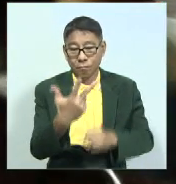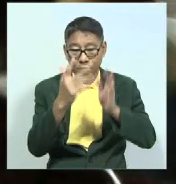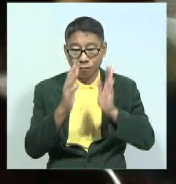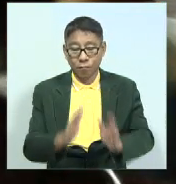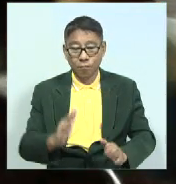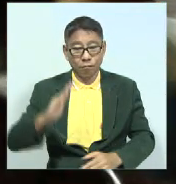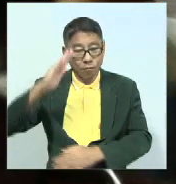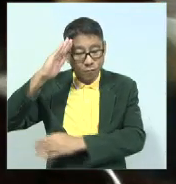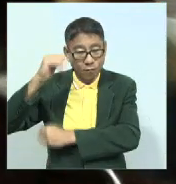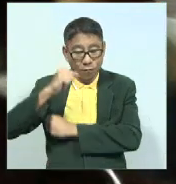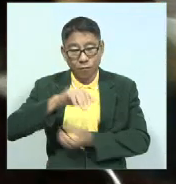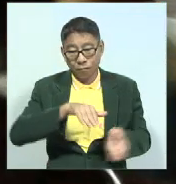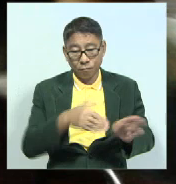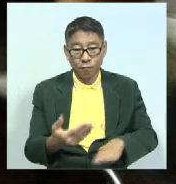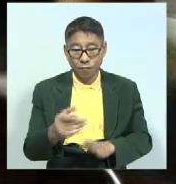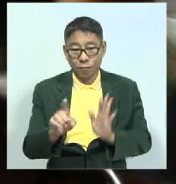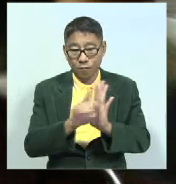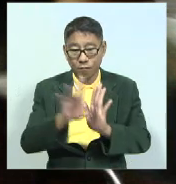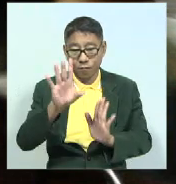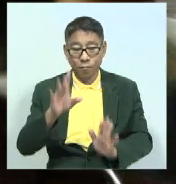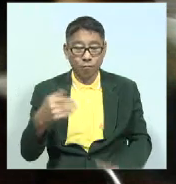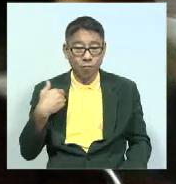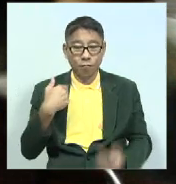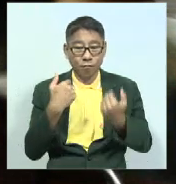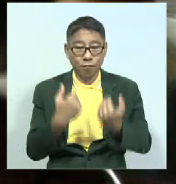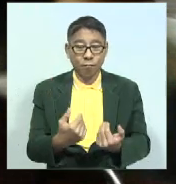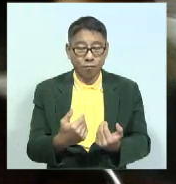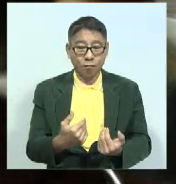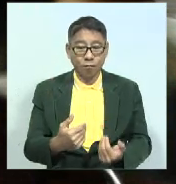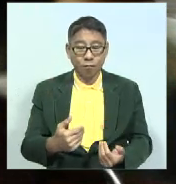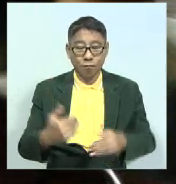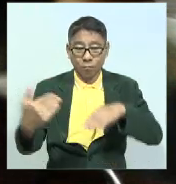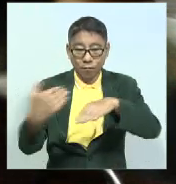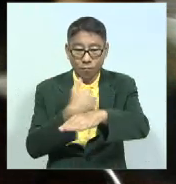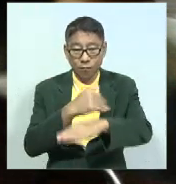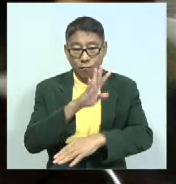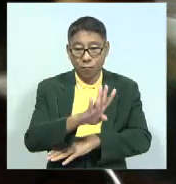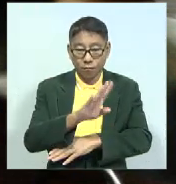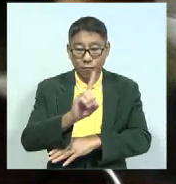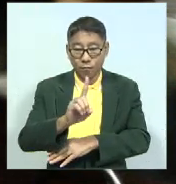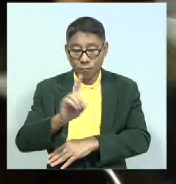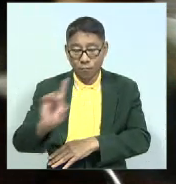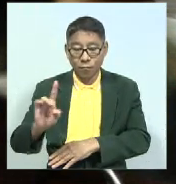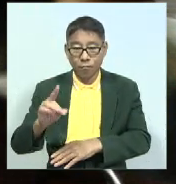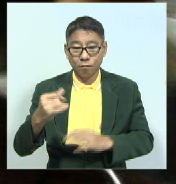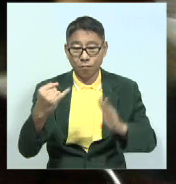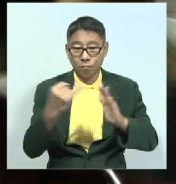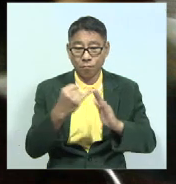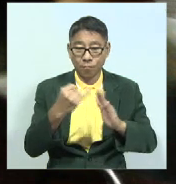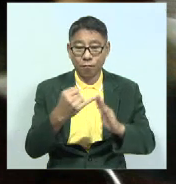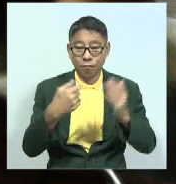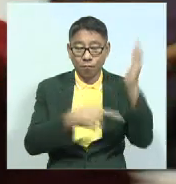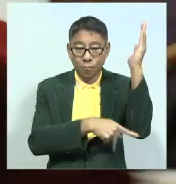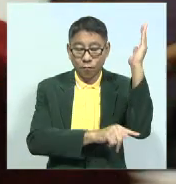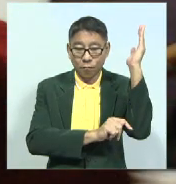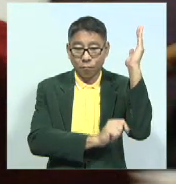มีเจ้าหน้าที่ทหารเสียชีวิต1นายครับนอกจากนี้บนถนนสาย418ตั้งแต่ตำบลน้ำดำอำเภอปากาฮารังส